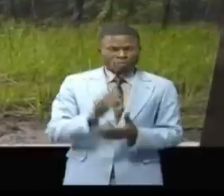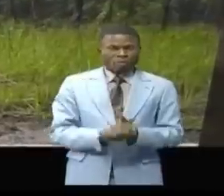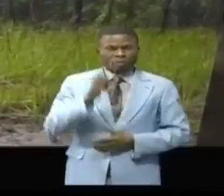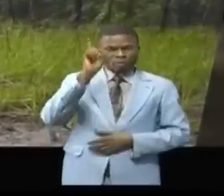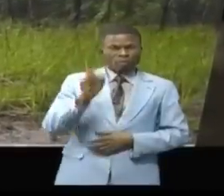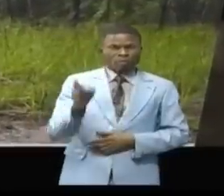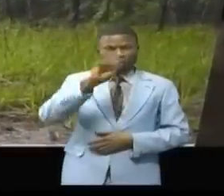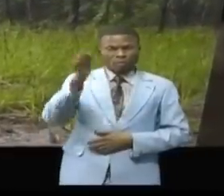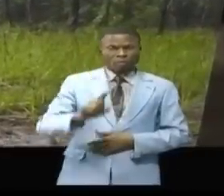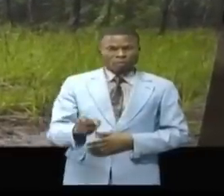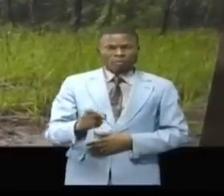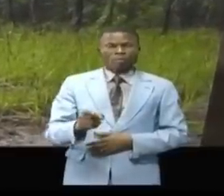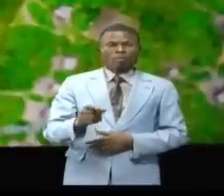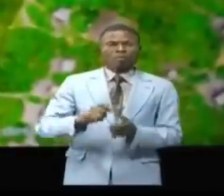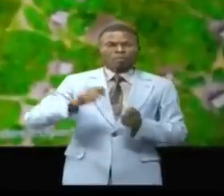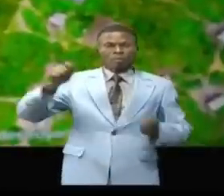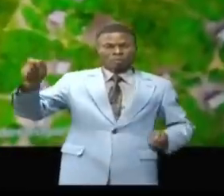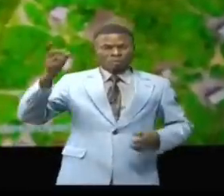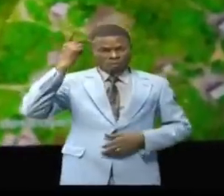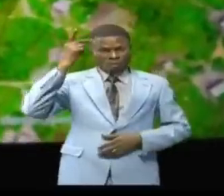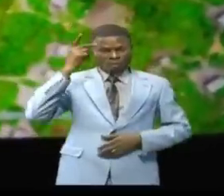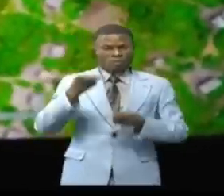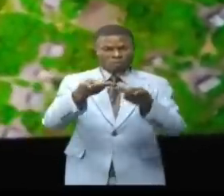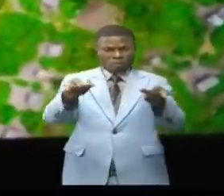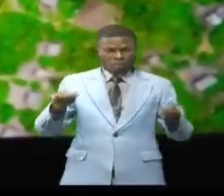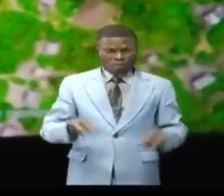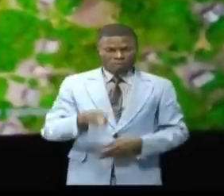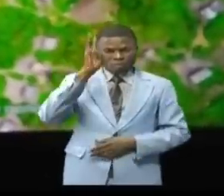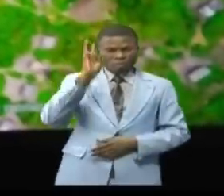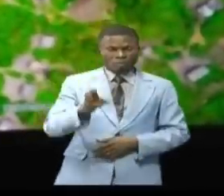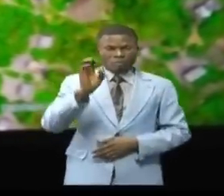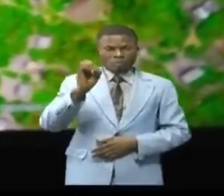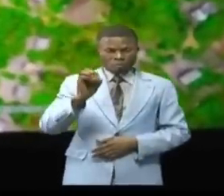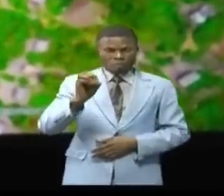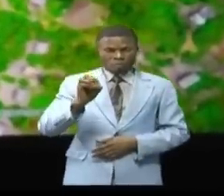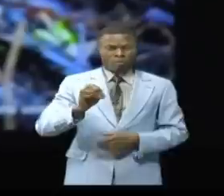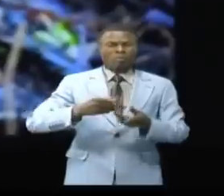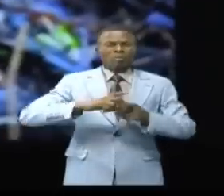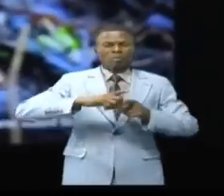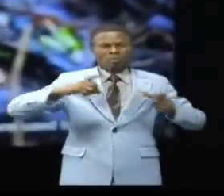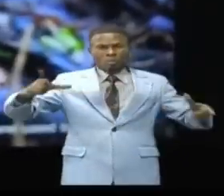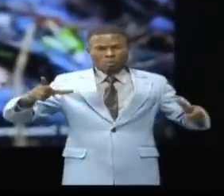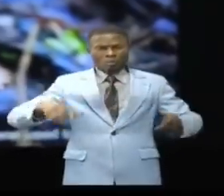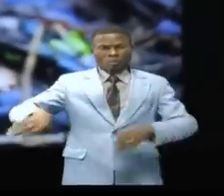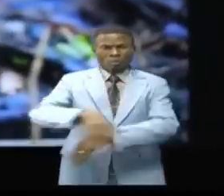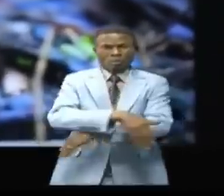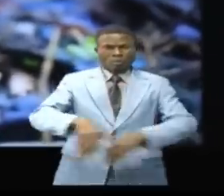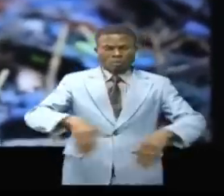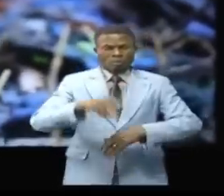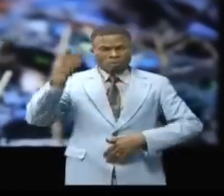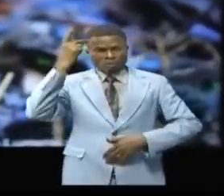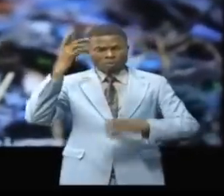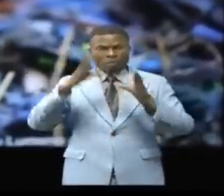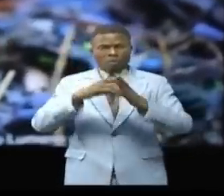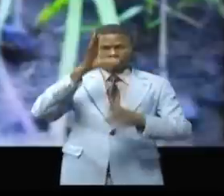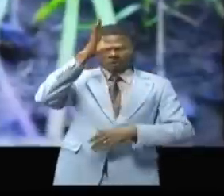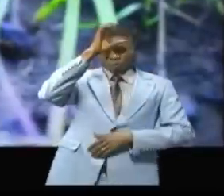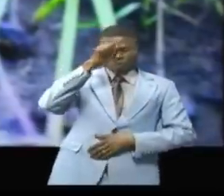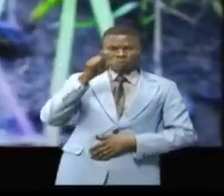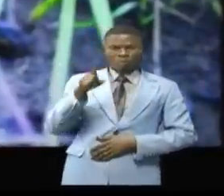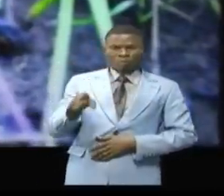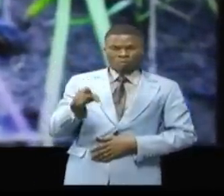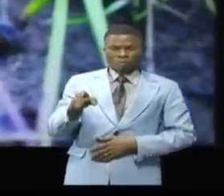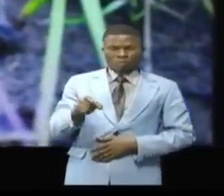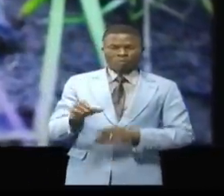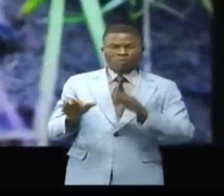130 km de Kinshasa, dans une surface de 350 000 hectares à la frontière entre Kinshasa et Bandundu. C'est